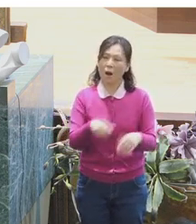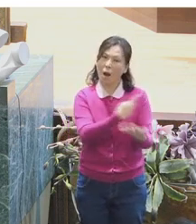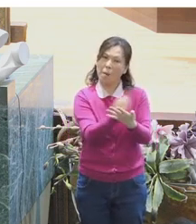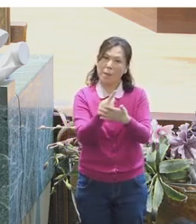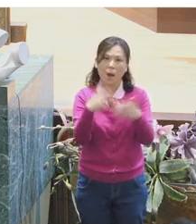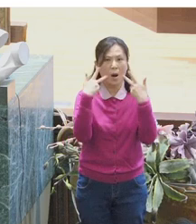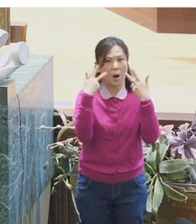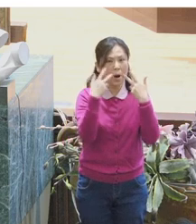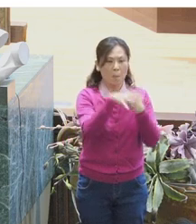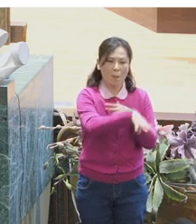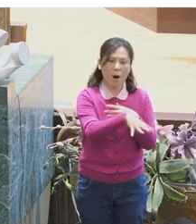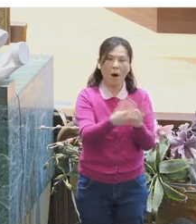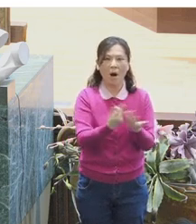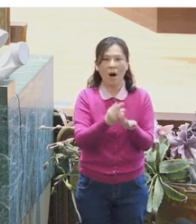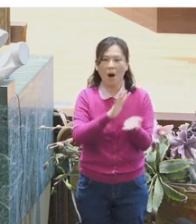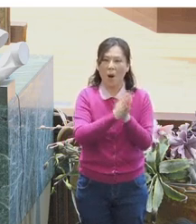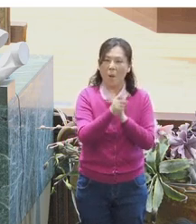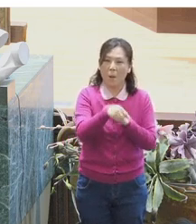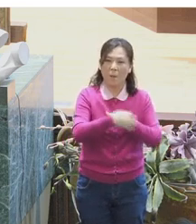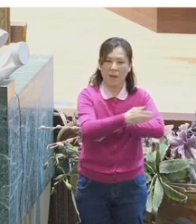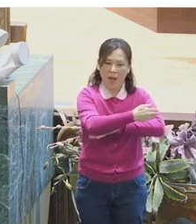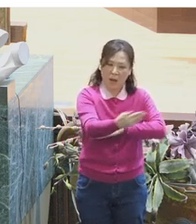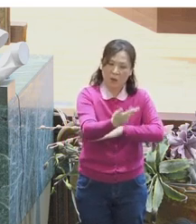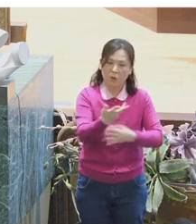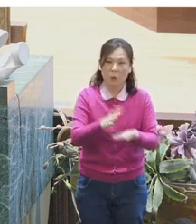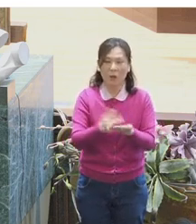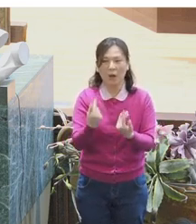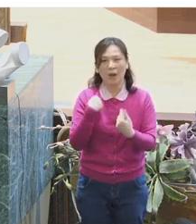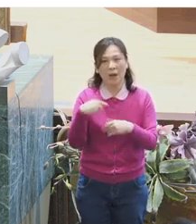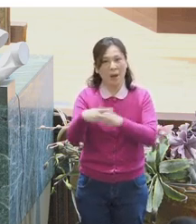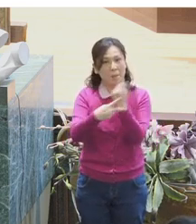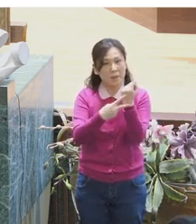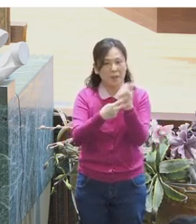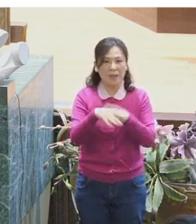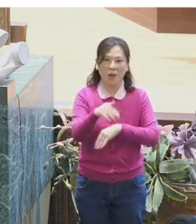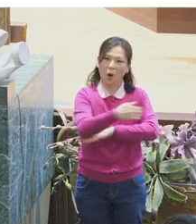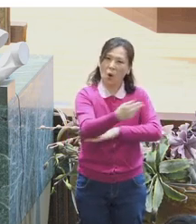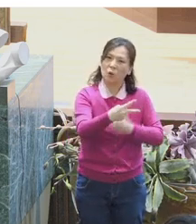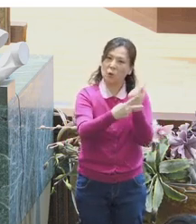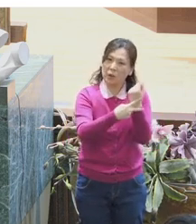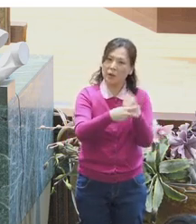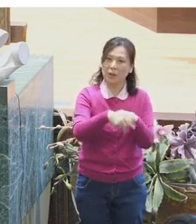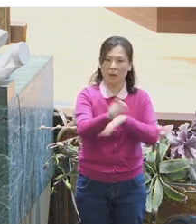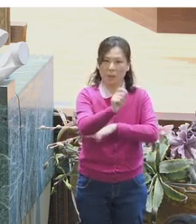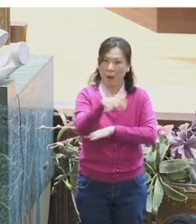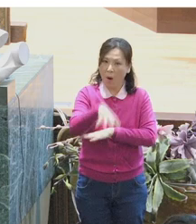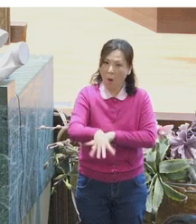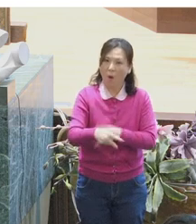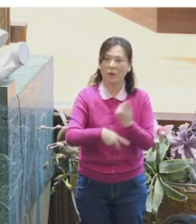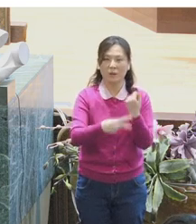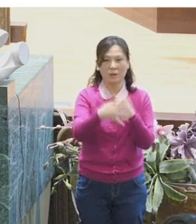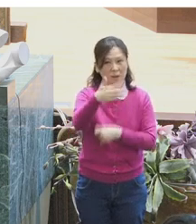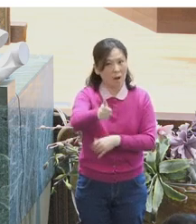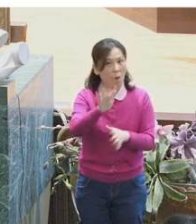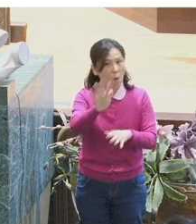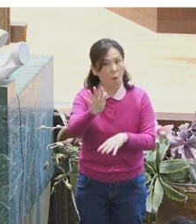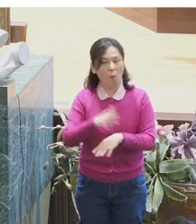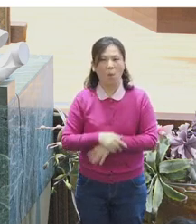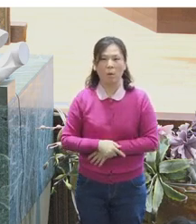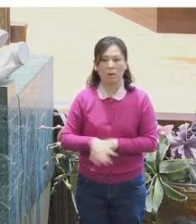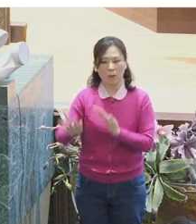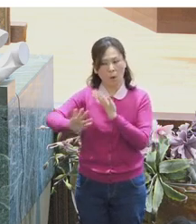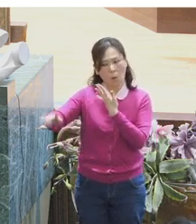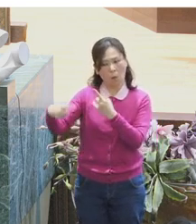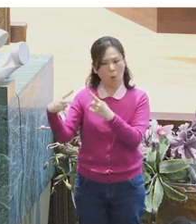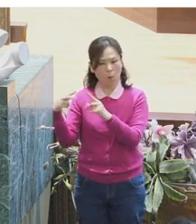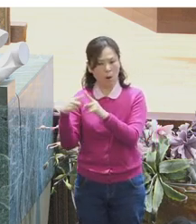里，或是每个部落都变成一个村，然后你都是有村里长、村里办公室，那这个时候你虽然对于外部人来